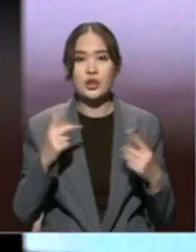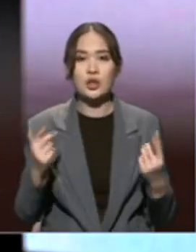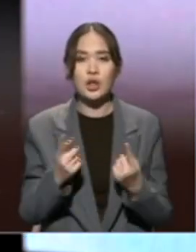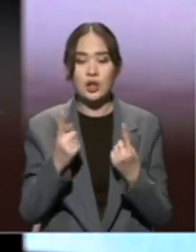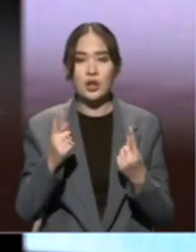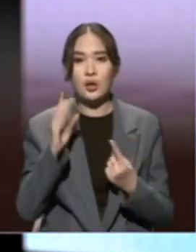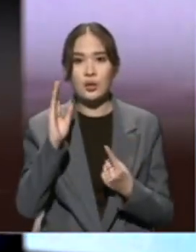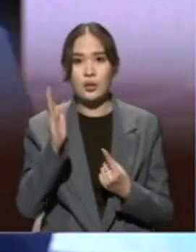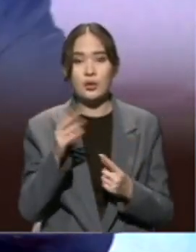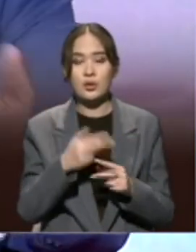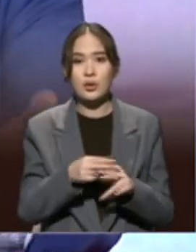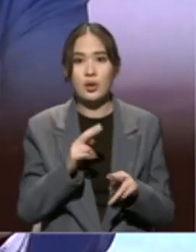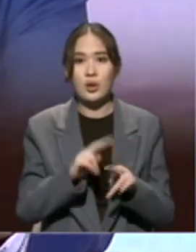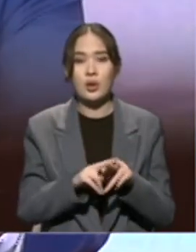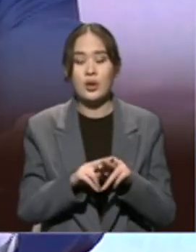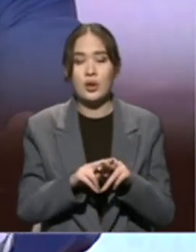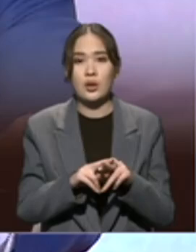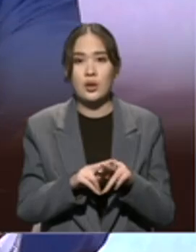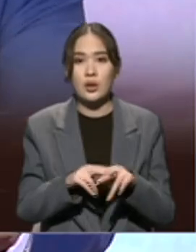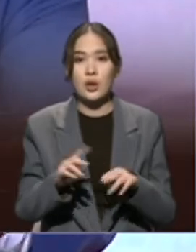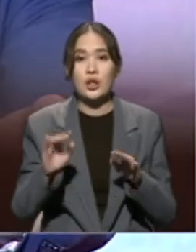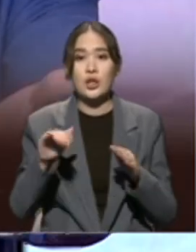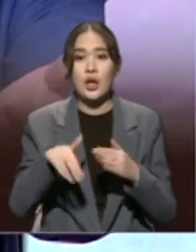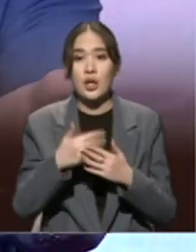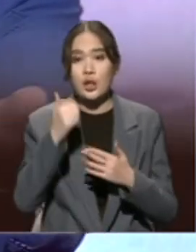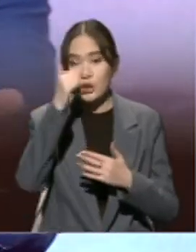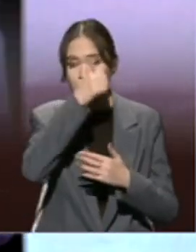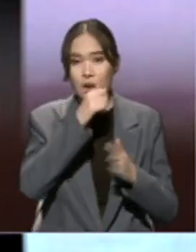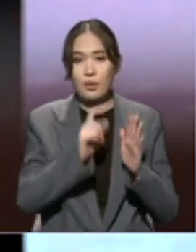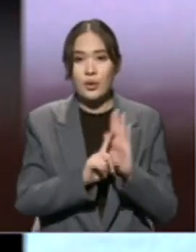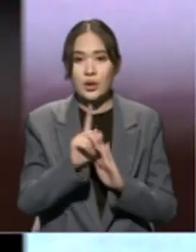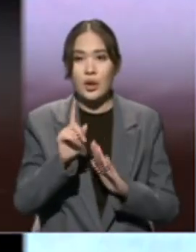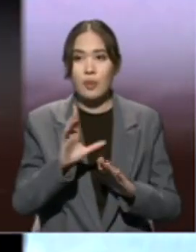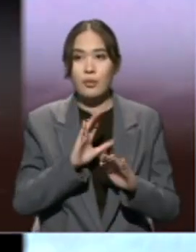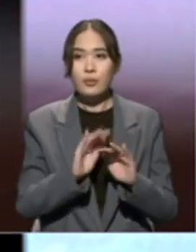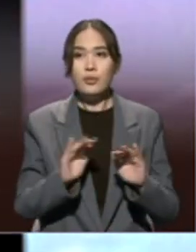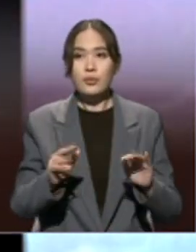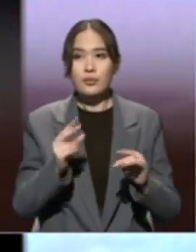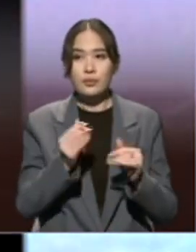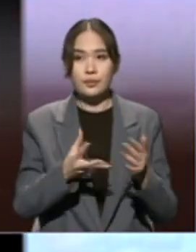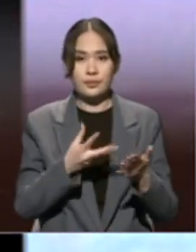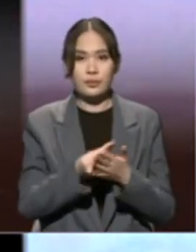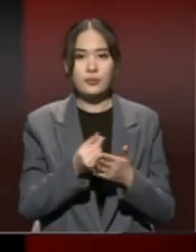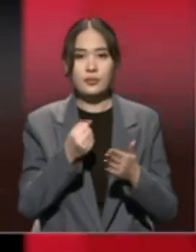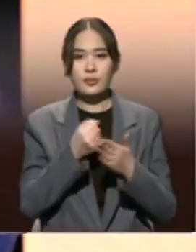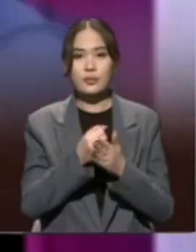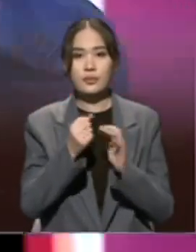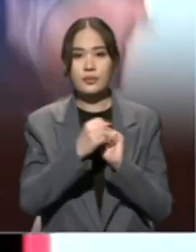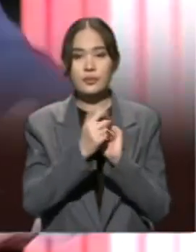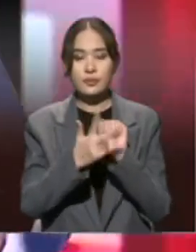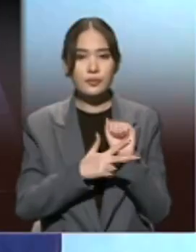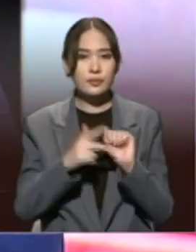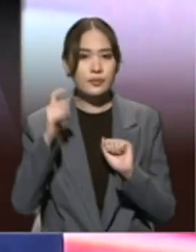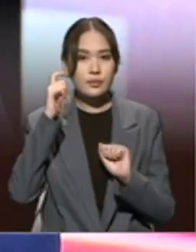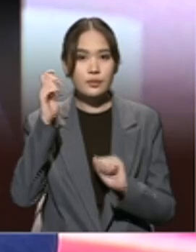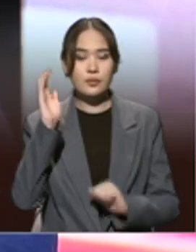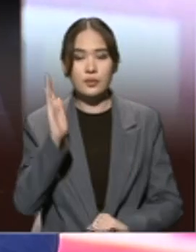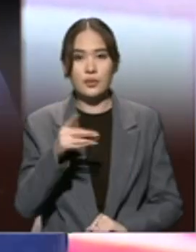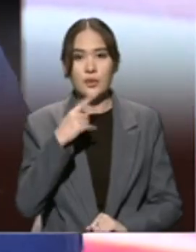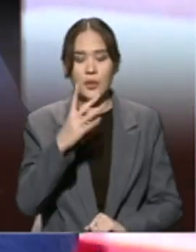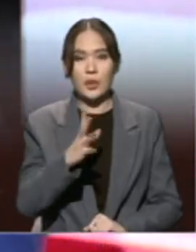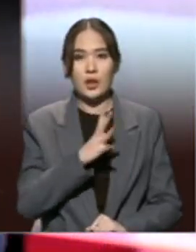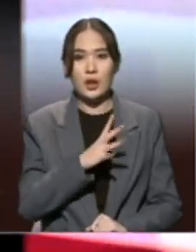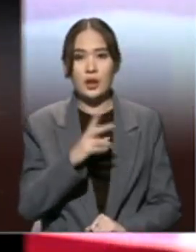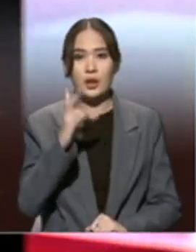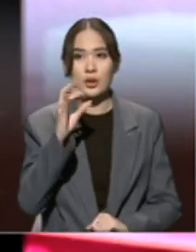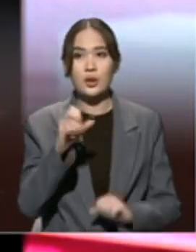болады ғой деп. Мысалы мен айтайын, жаңа жылдан бастап жаңа туған балаларға ақша төлеп 18 жасқа дейін жаңағы накопитель болады деп отыр.